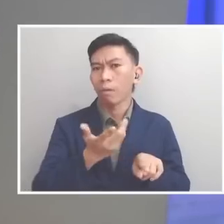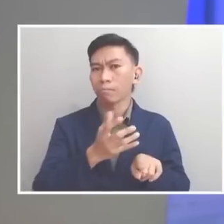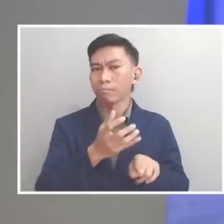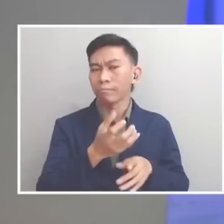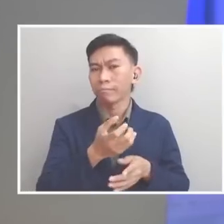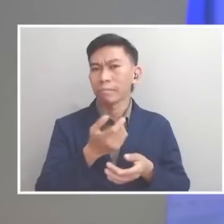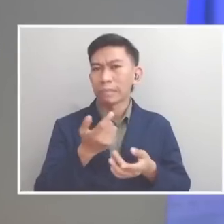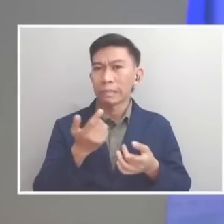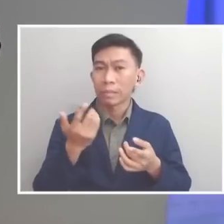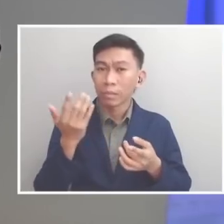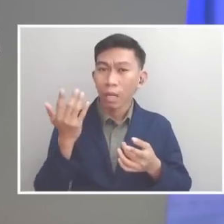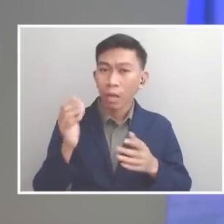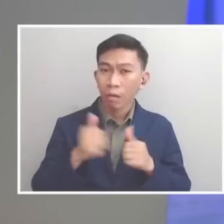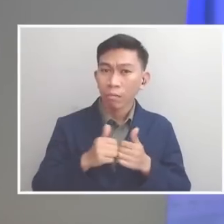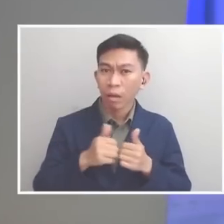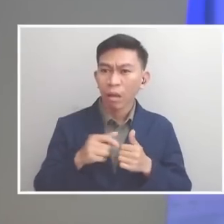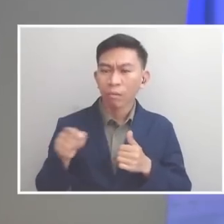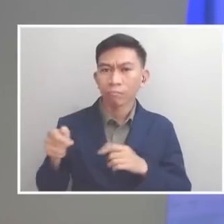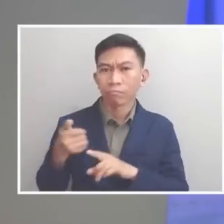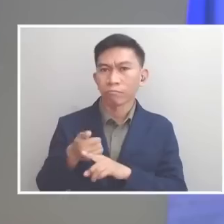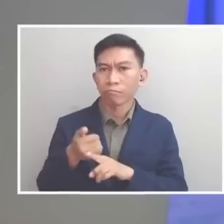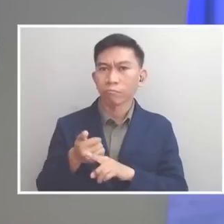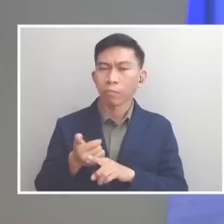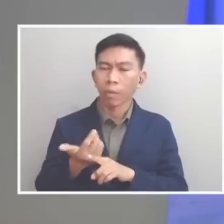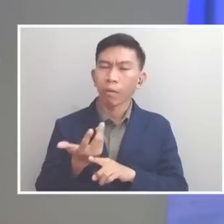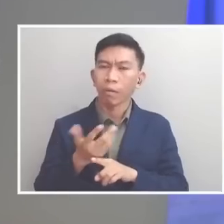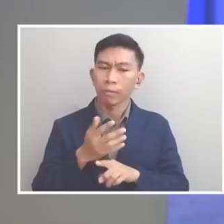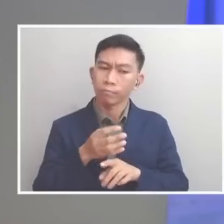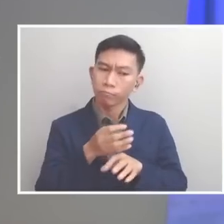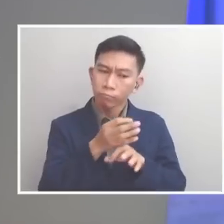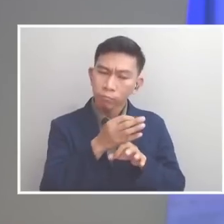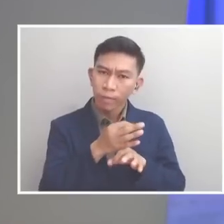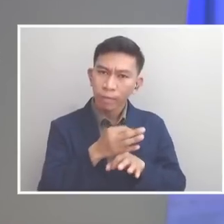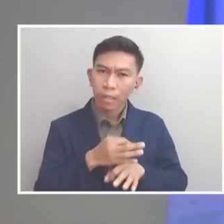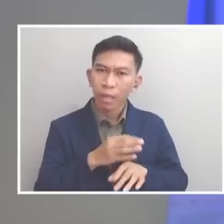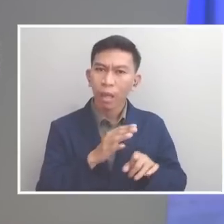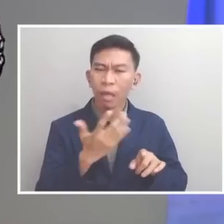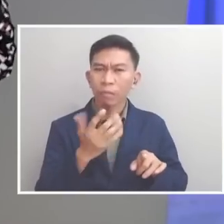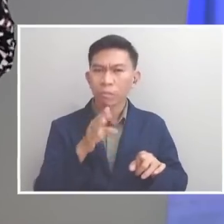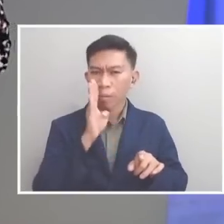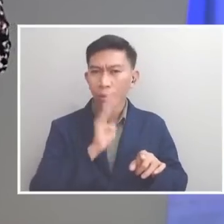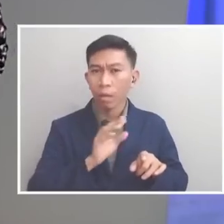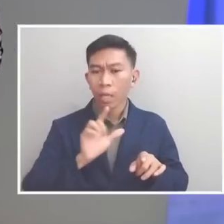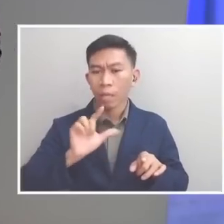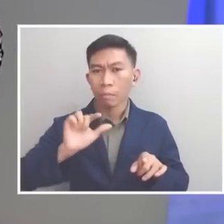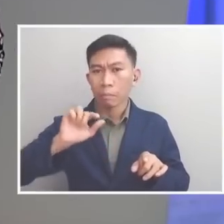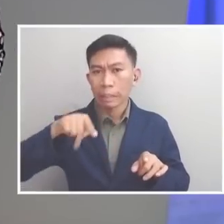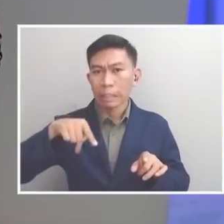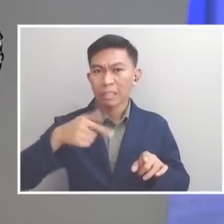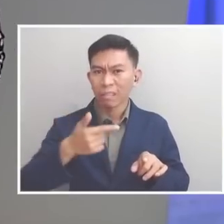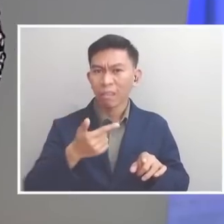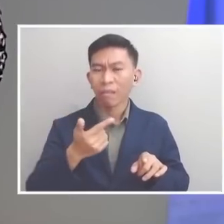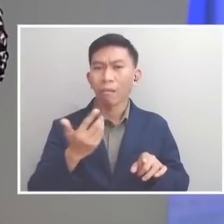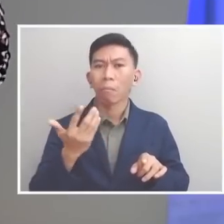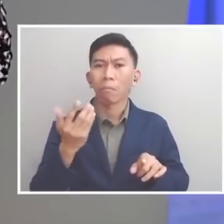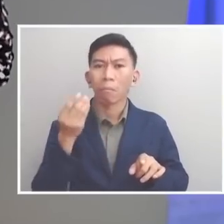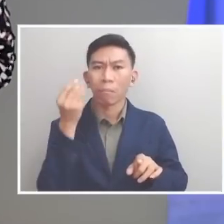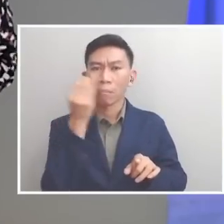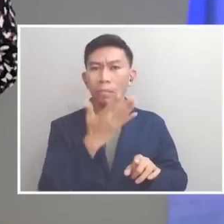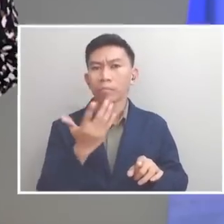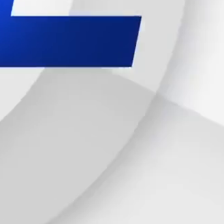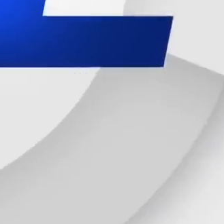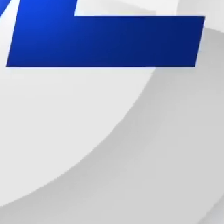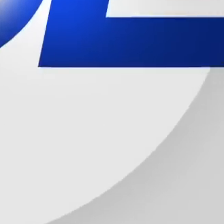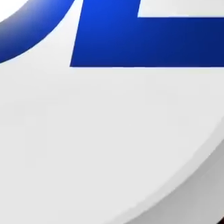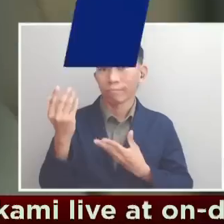sa pagkukumpuni ng umano'y sira niyang tangke ng LPG. Nagpapatrol, Rafi Santos.